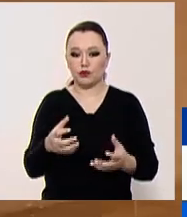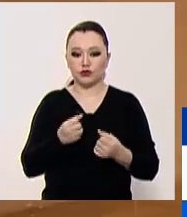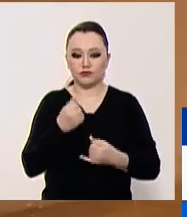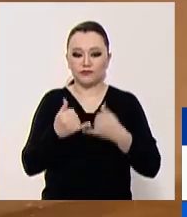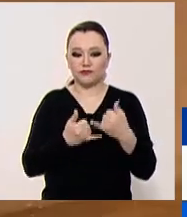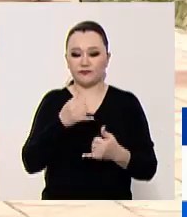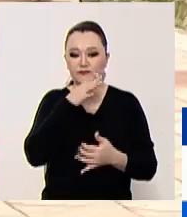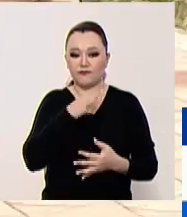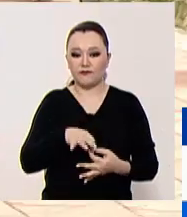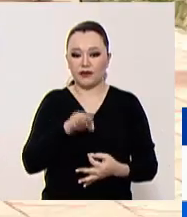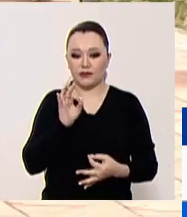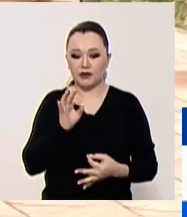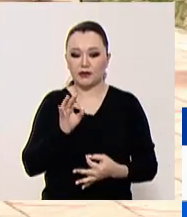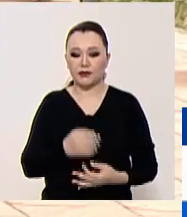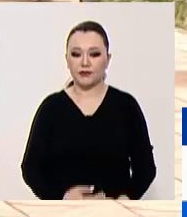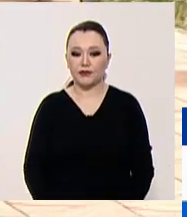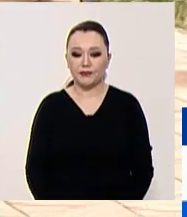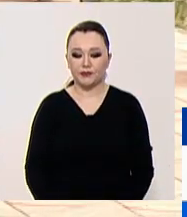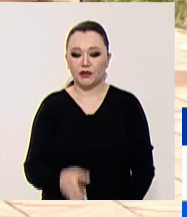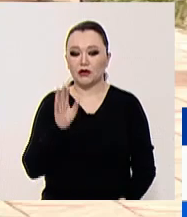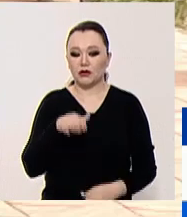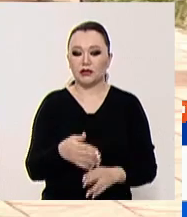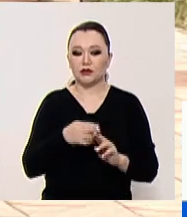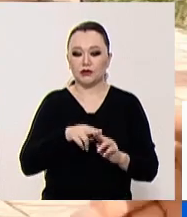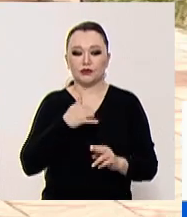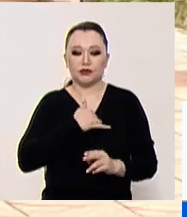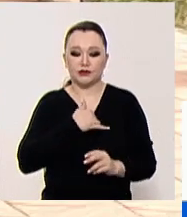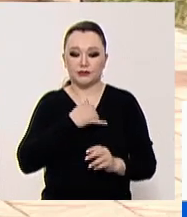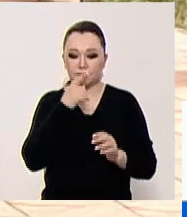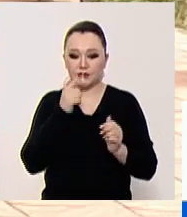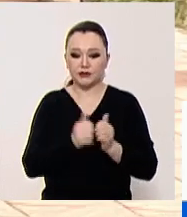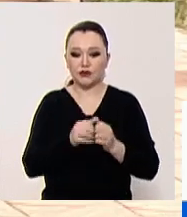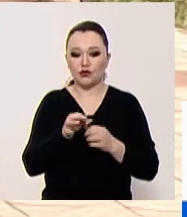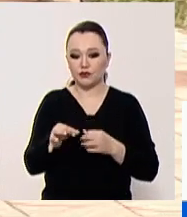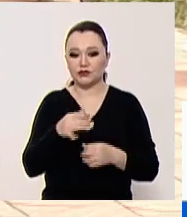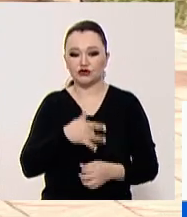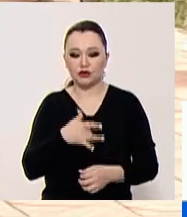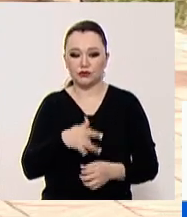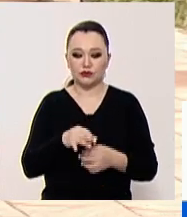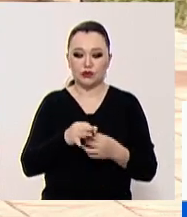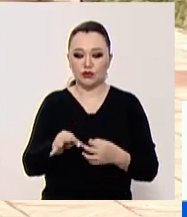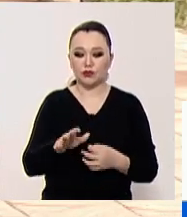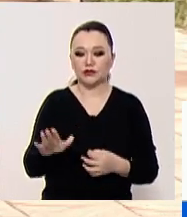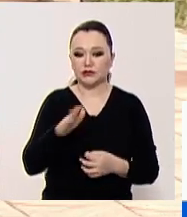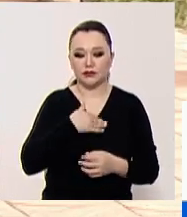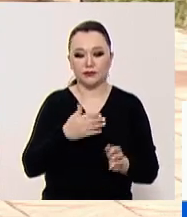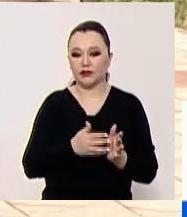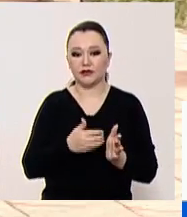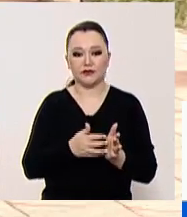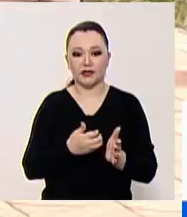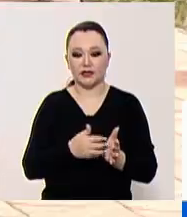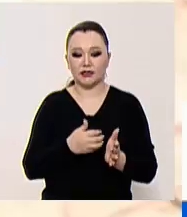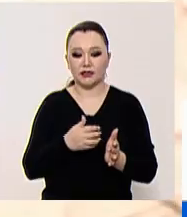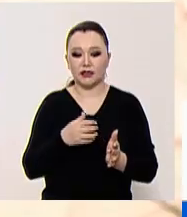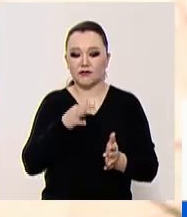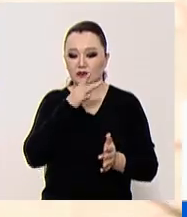удобрения. Хотя у нас близкие область, Джамбульская область, на Таразе производит, нам не хватает